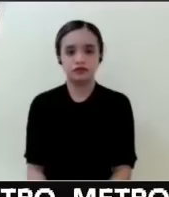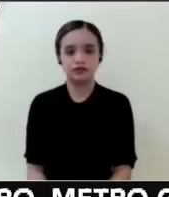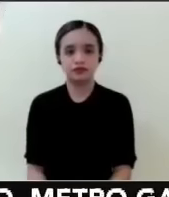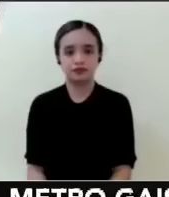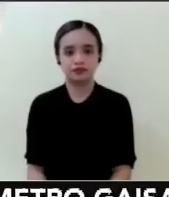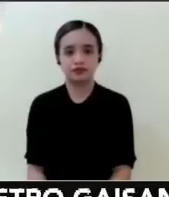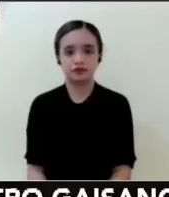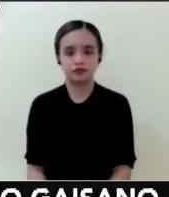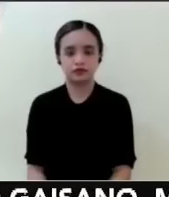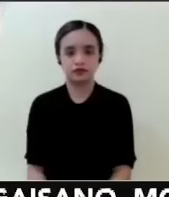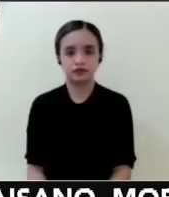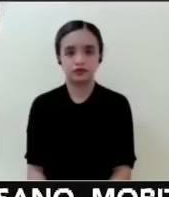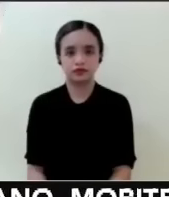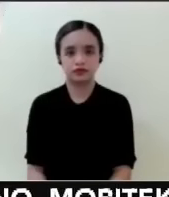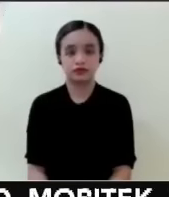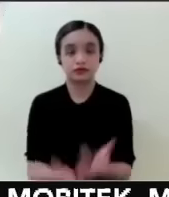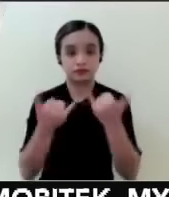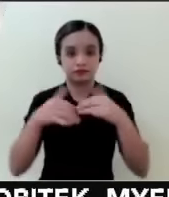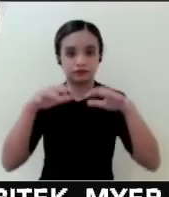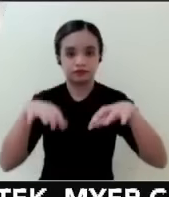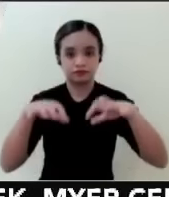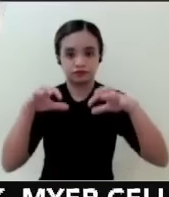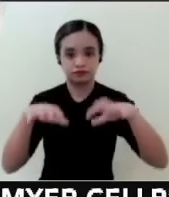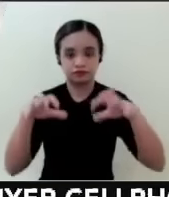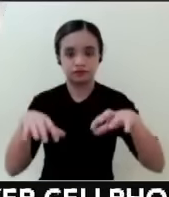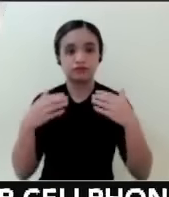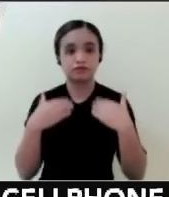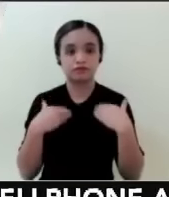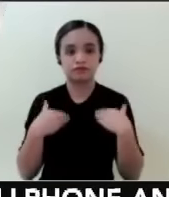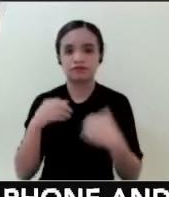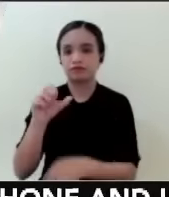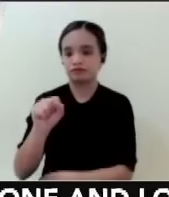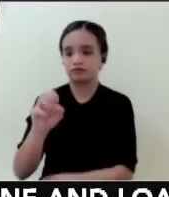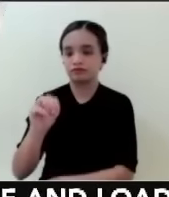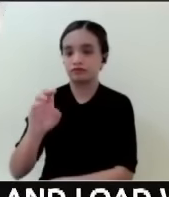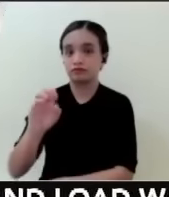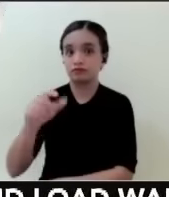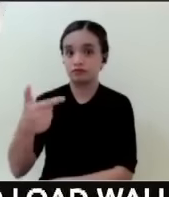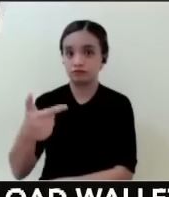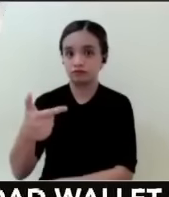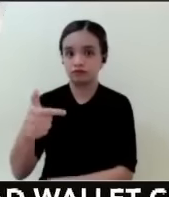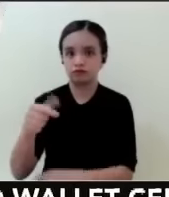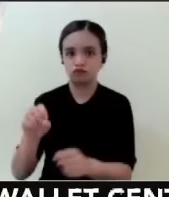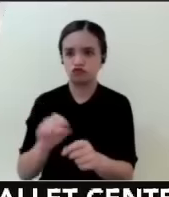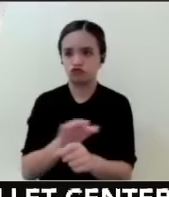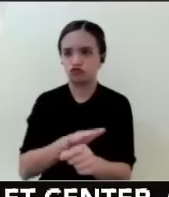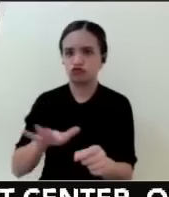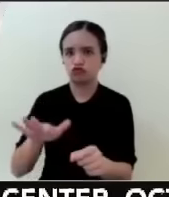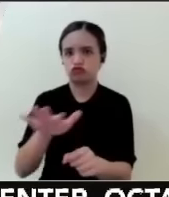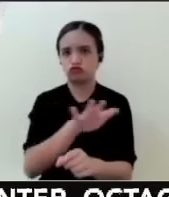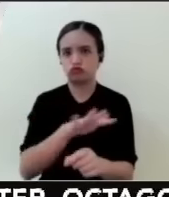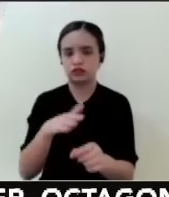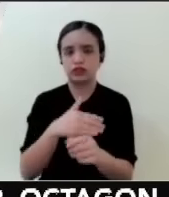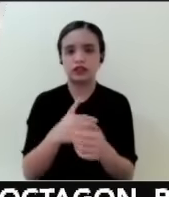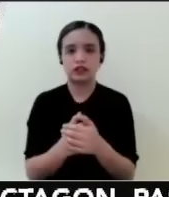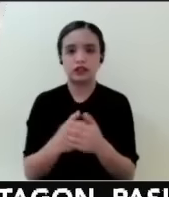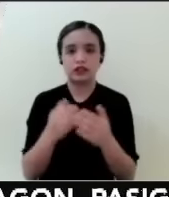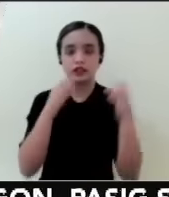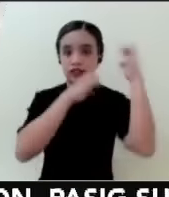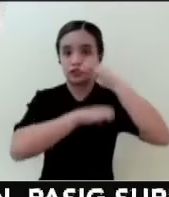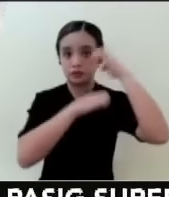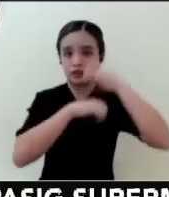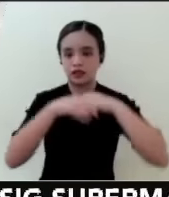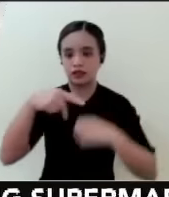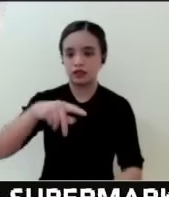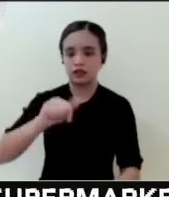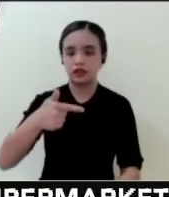Kasabay ng kalat-kalat na pag-ulan, nabalot ng smog ang ilang lugar sa bansa kahapon. Ayon sa PAGASA, asahang mararanasan pa rin yan